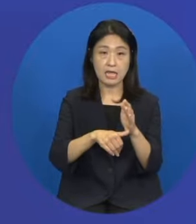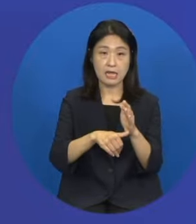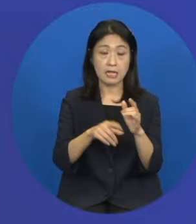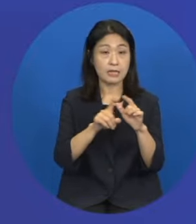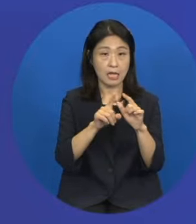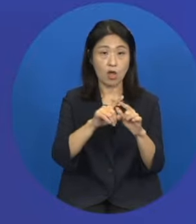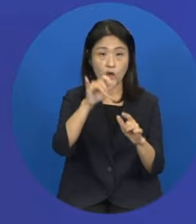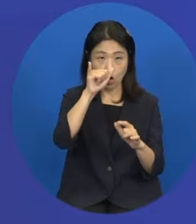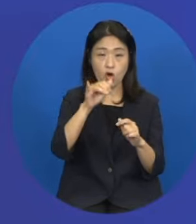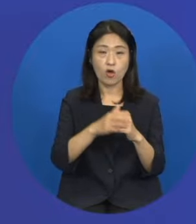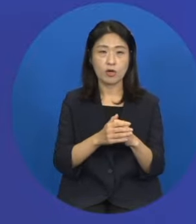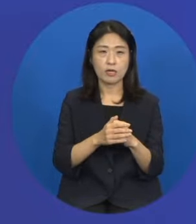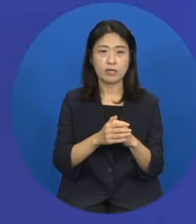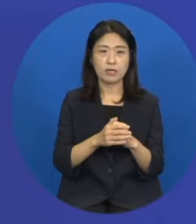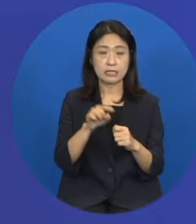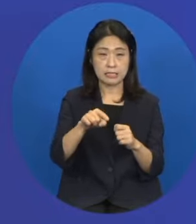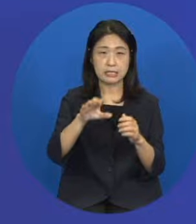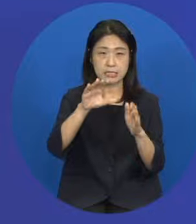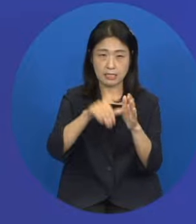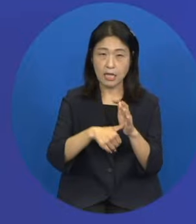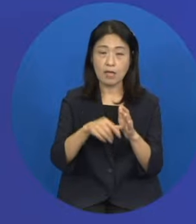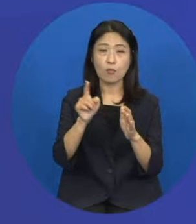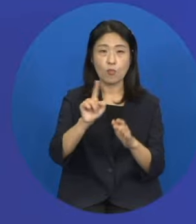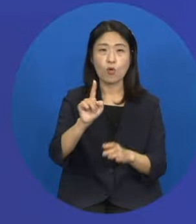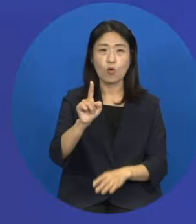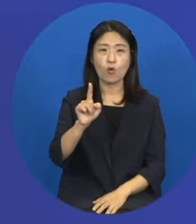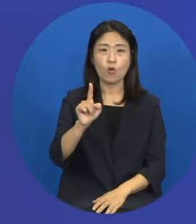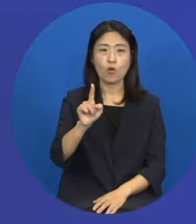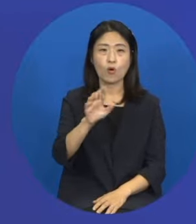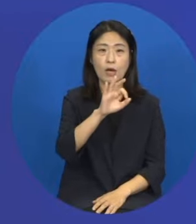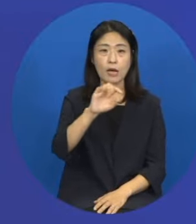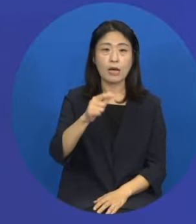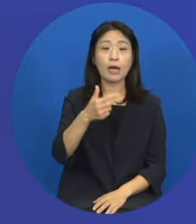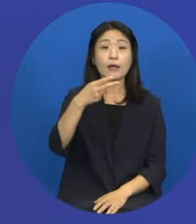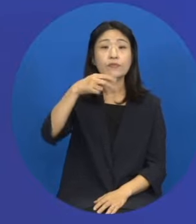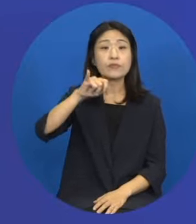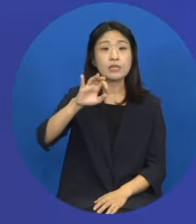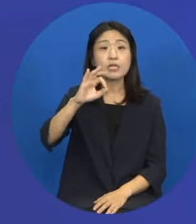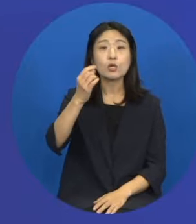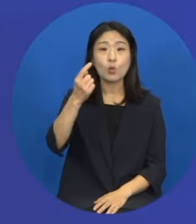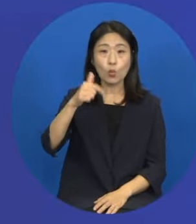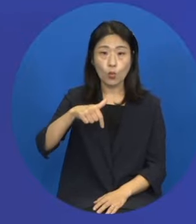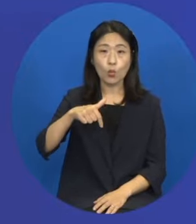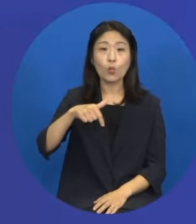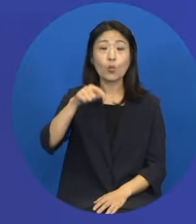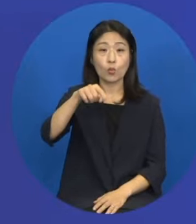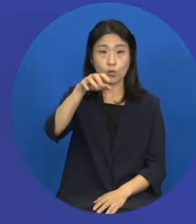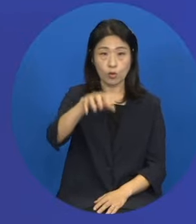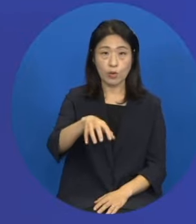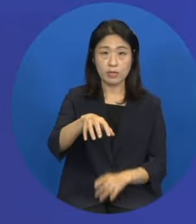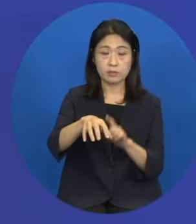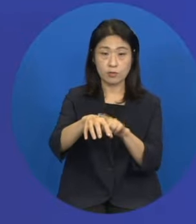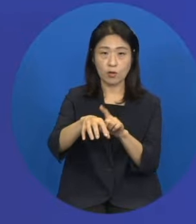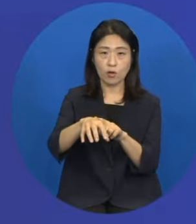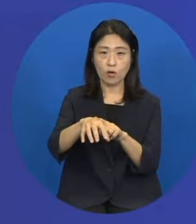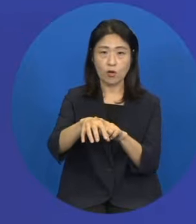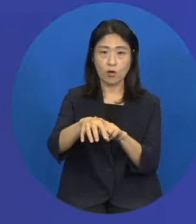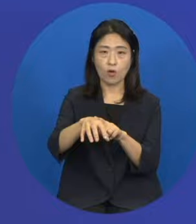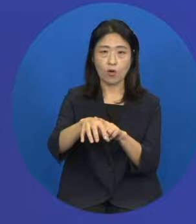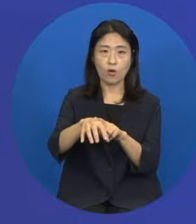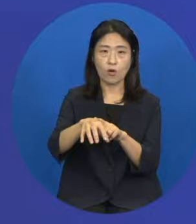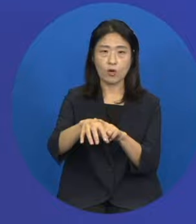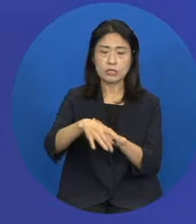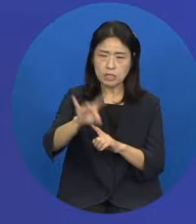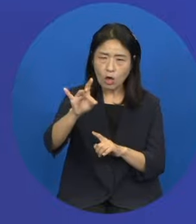안디옥에서 비로소 제자들이 그리스도인이라 불렸던 때입니다. 바로 그때에 이런 이제 박해가